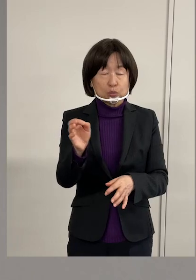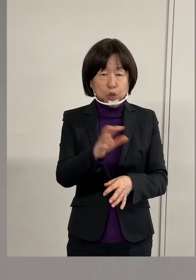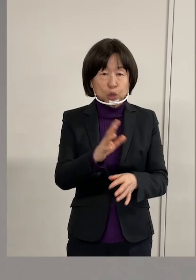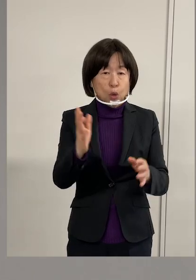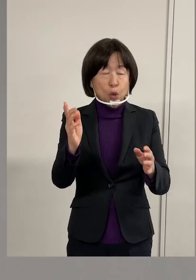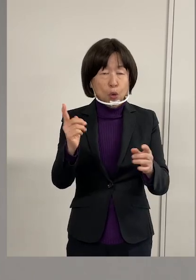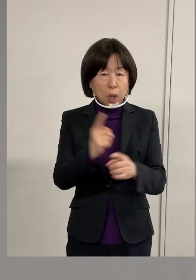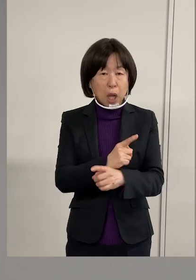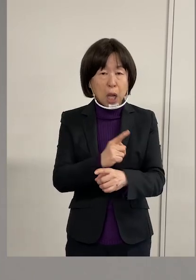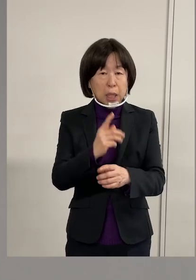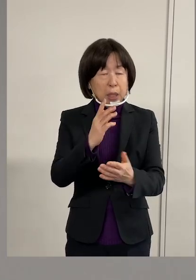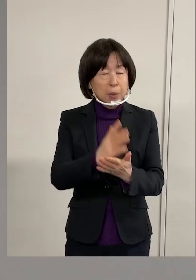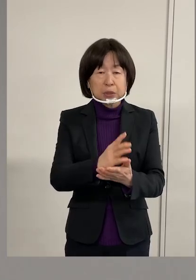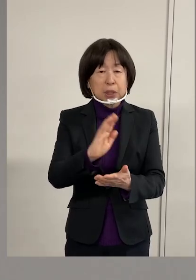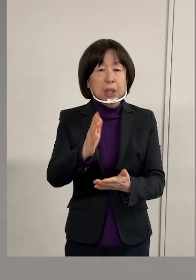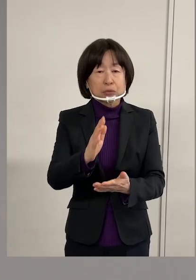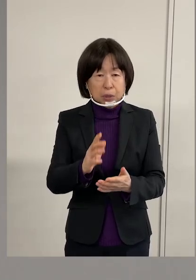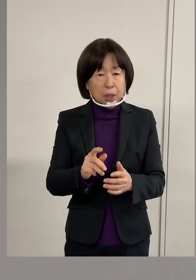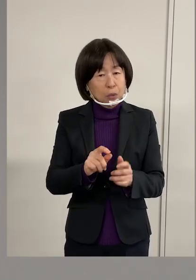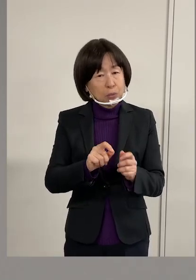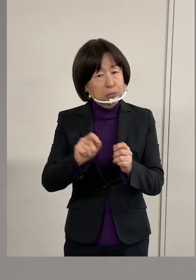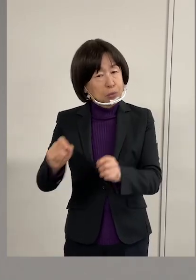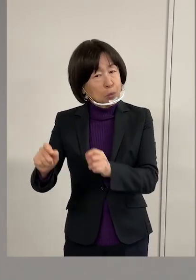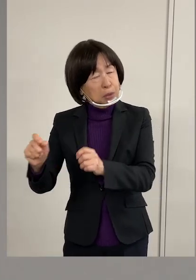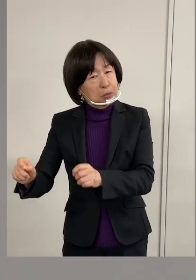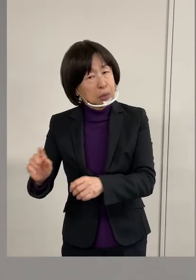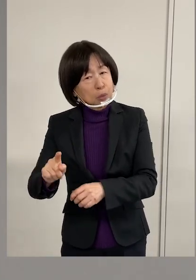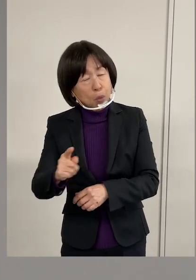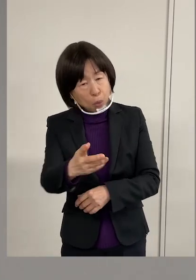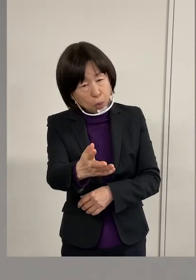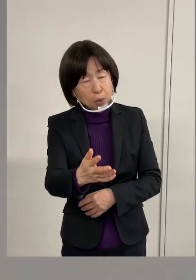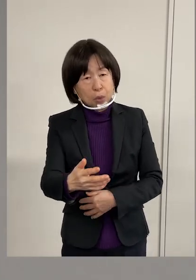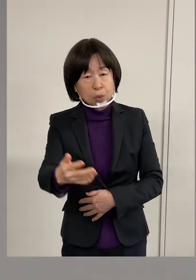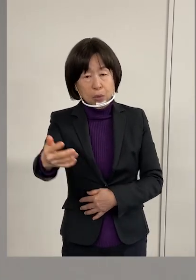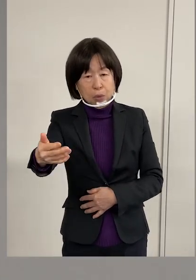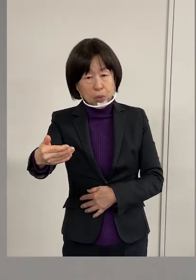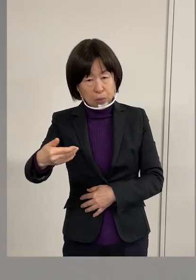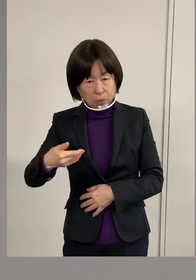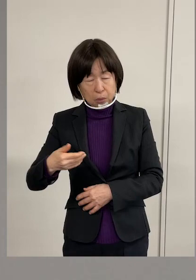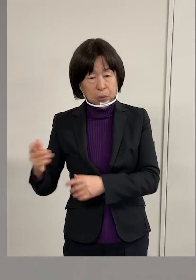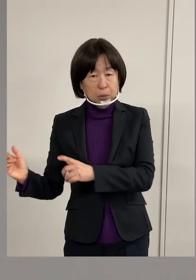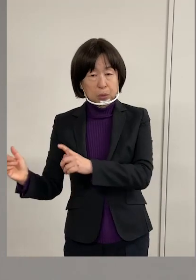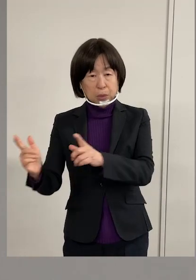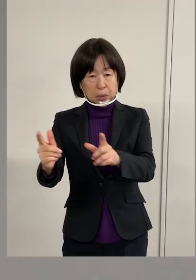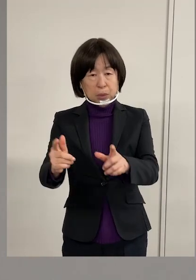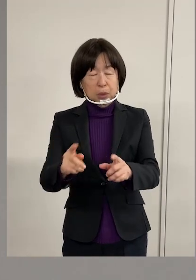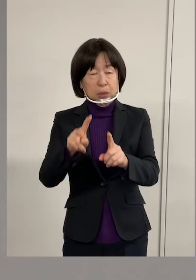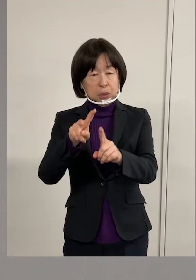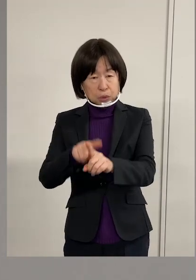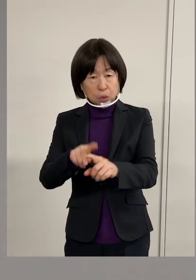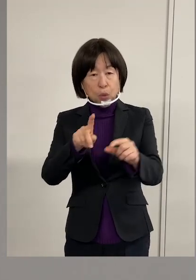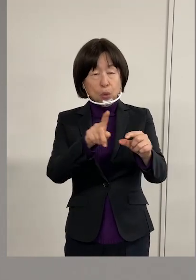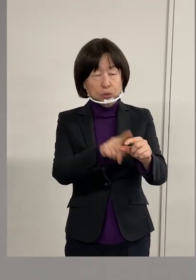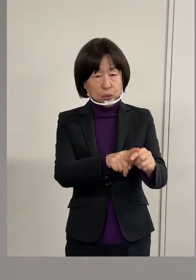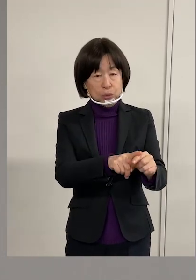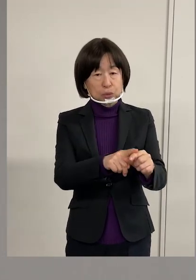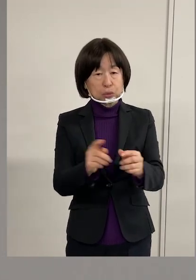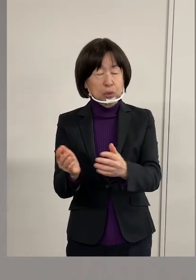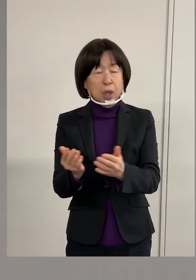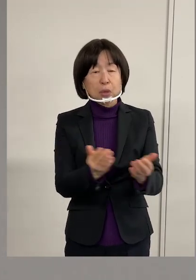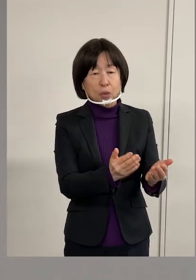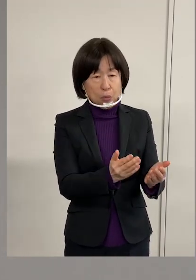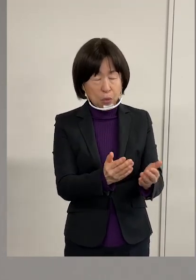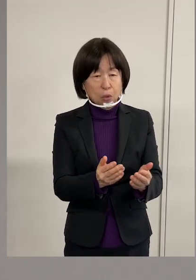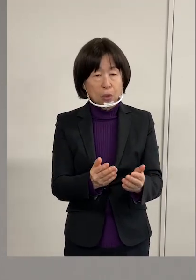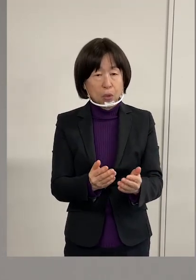が常道じゃないかと思いますけども、そこは違います? まあ、一定ですね、まあ、小学校、中学校ともに、非常に過重な値上げに